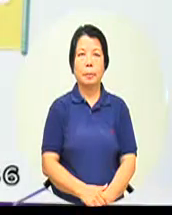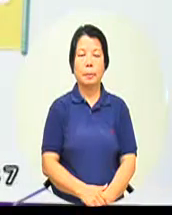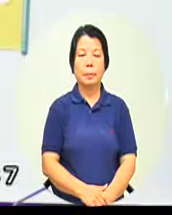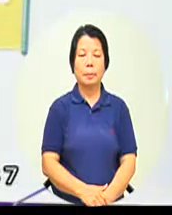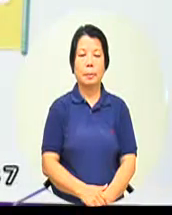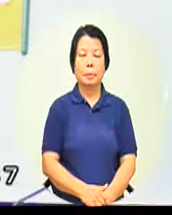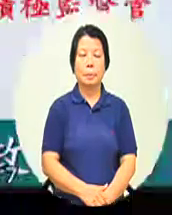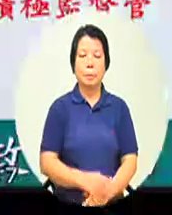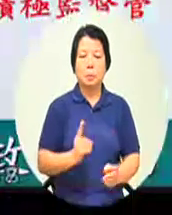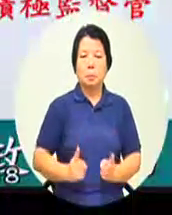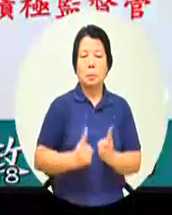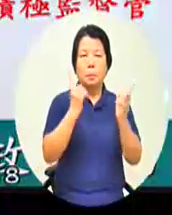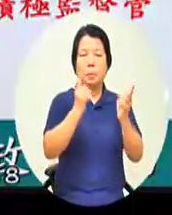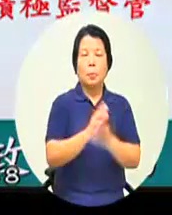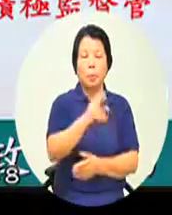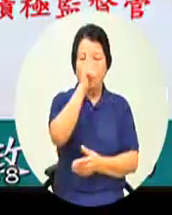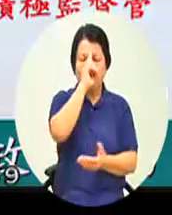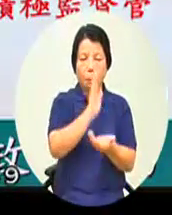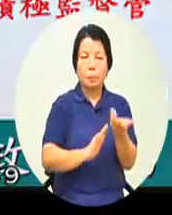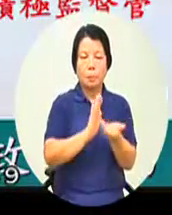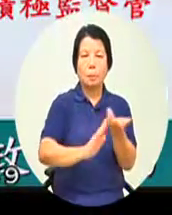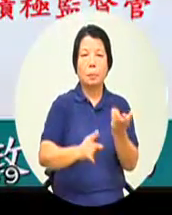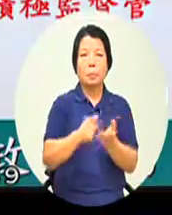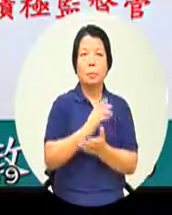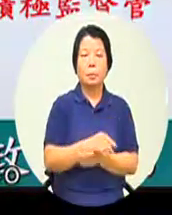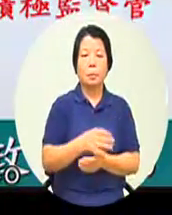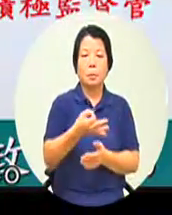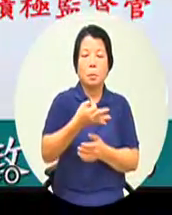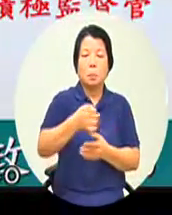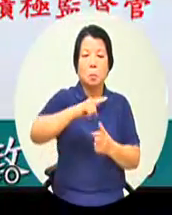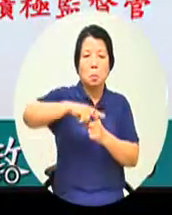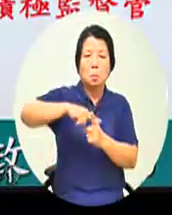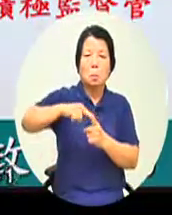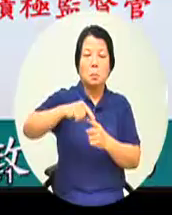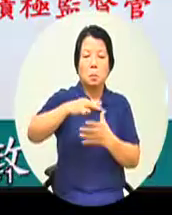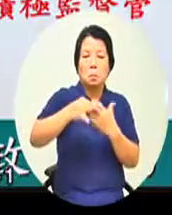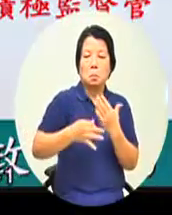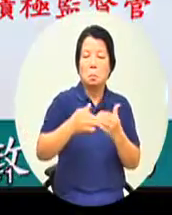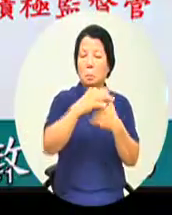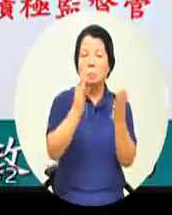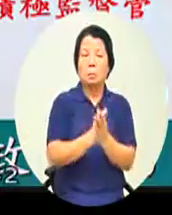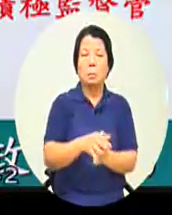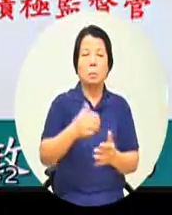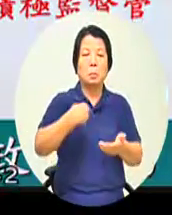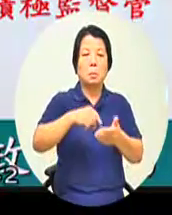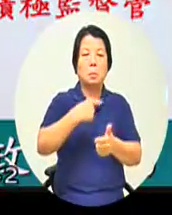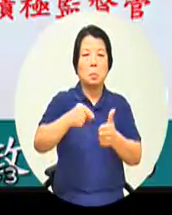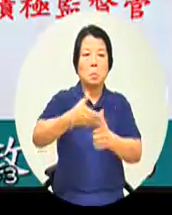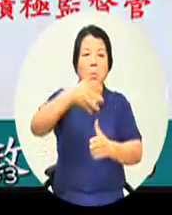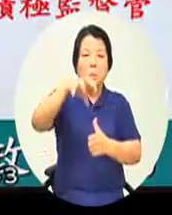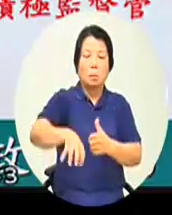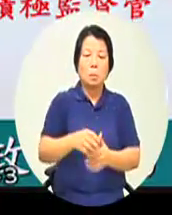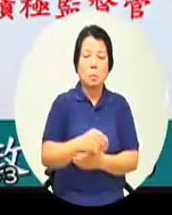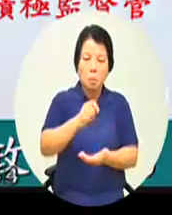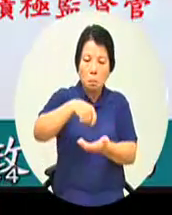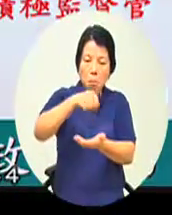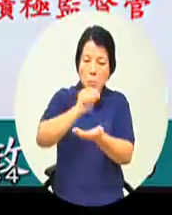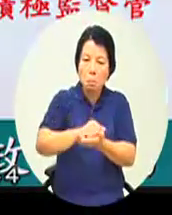调涨的午餐收费基准哦，教育局如何监督？谁在监督？啊，就叫那个学务科长